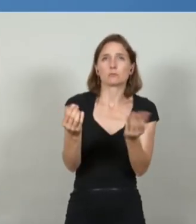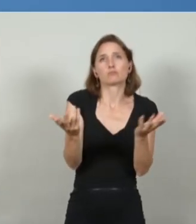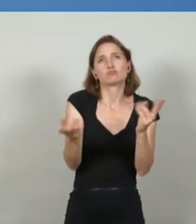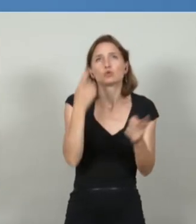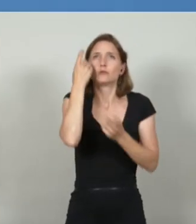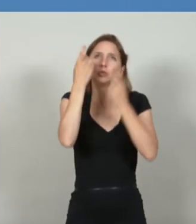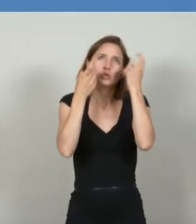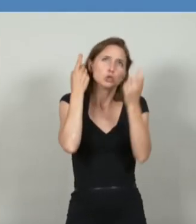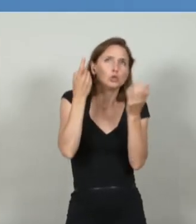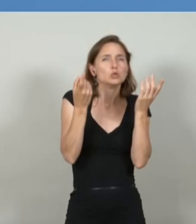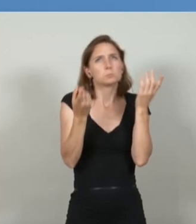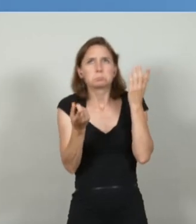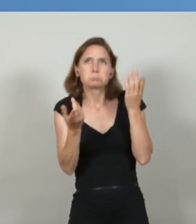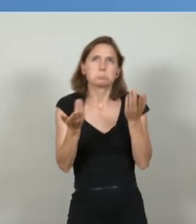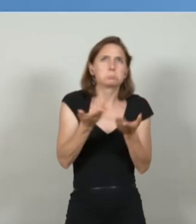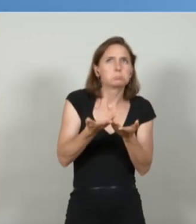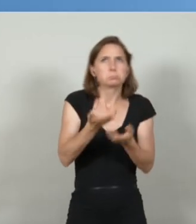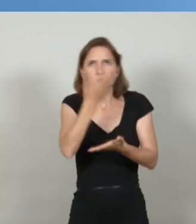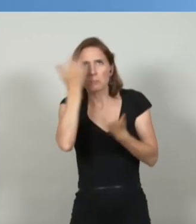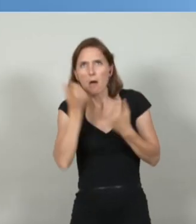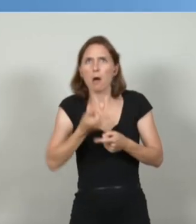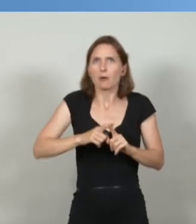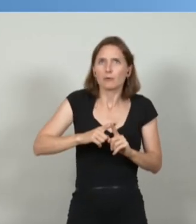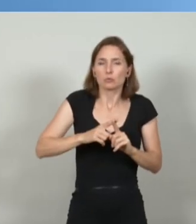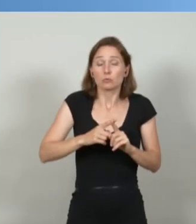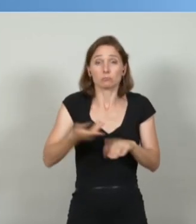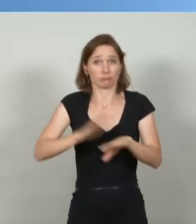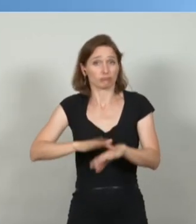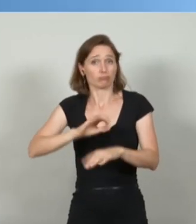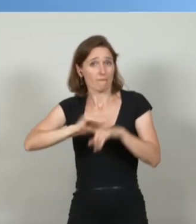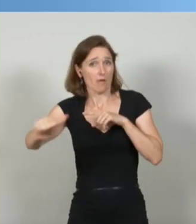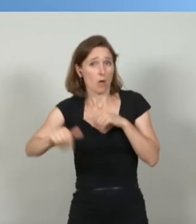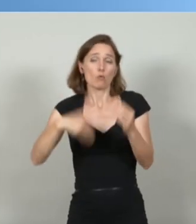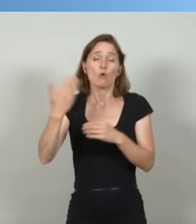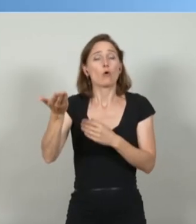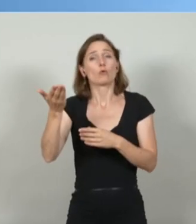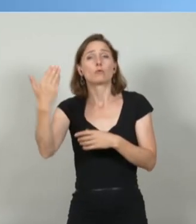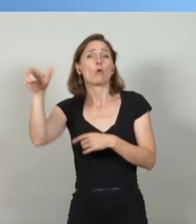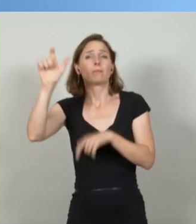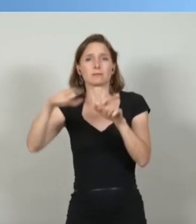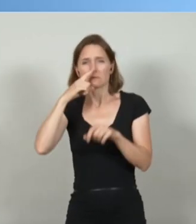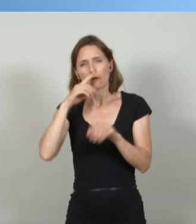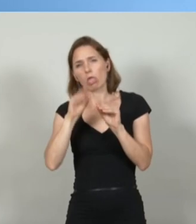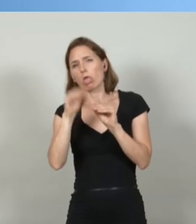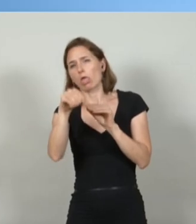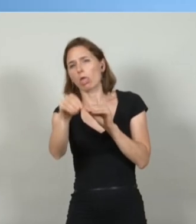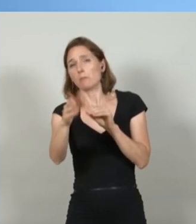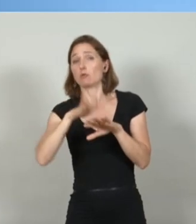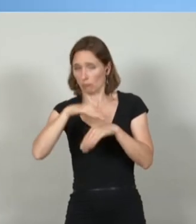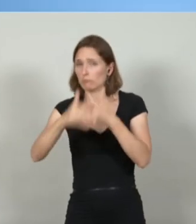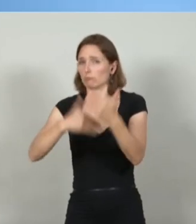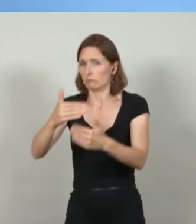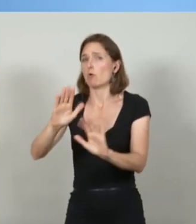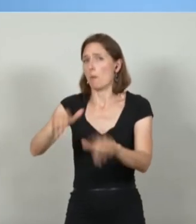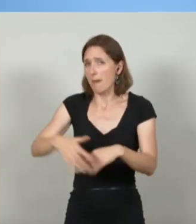fait plus tard mais que finalement ils ont accéléré les choses je pense malgré tout que c'est des choses qui sont positives la